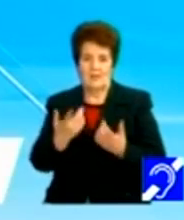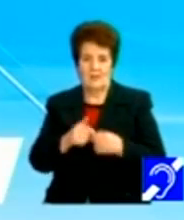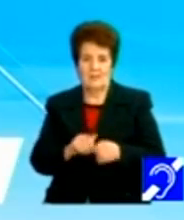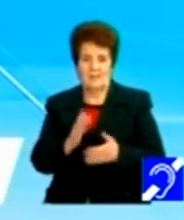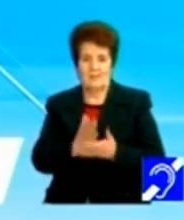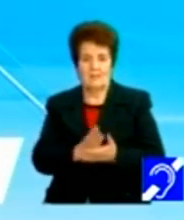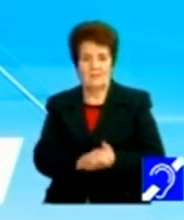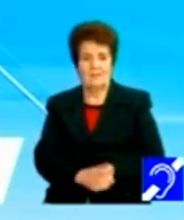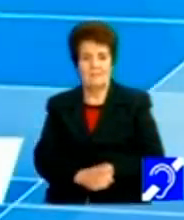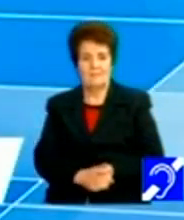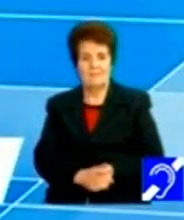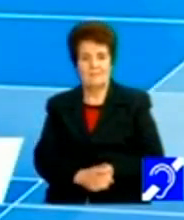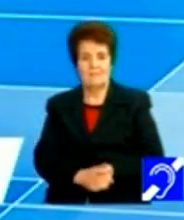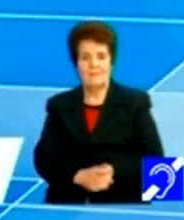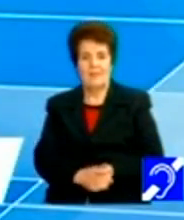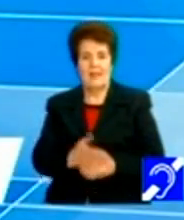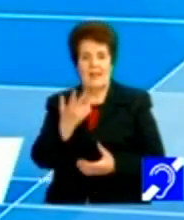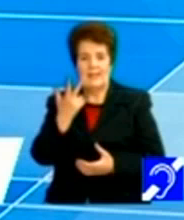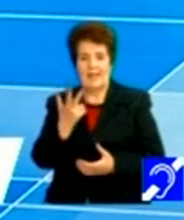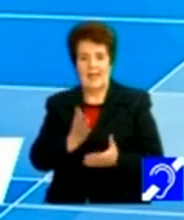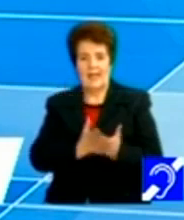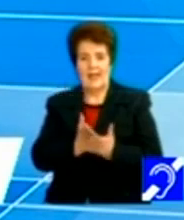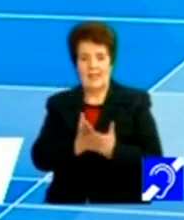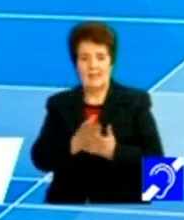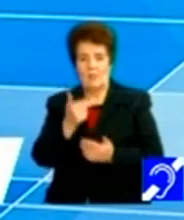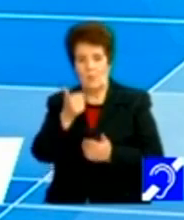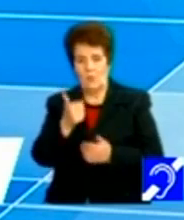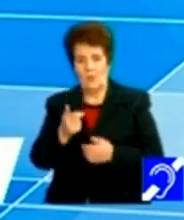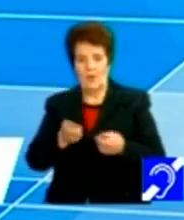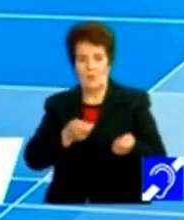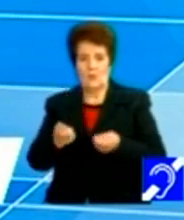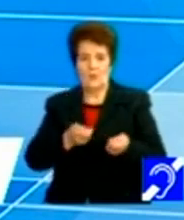firesc. Numiți trei calități ale unui bun conducător.